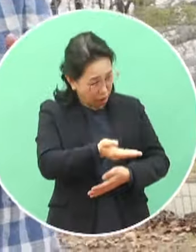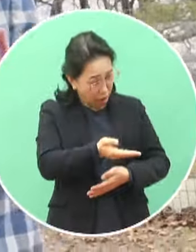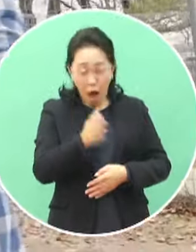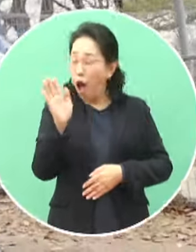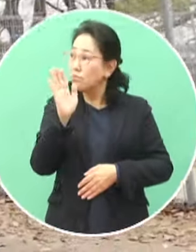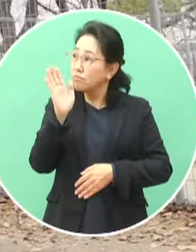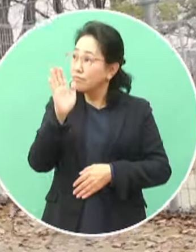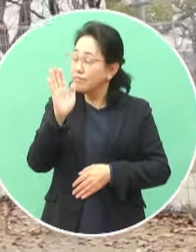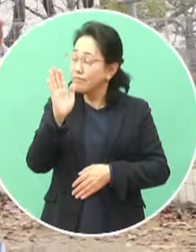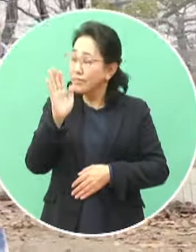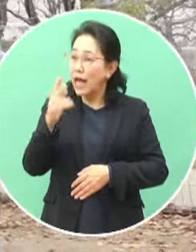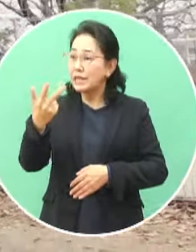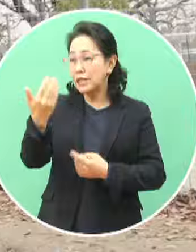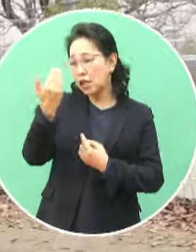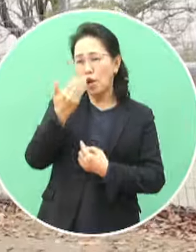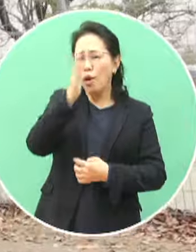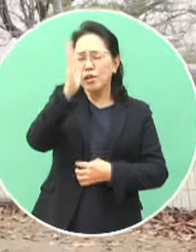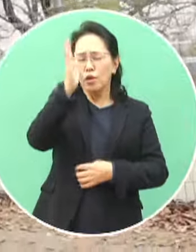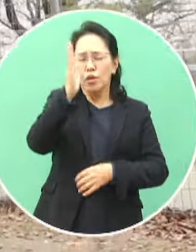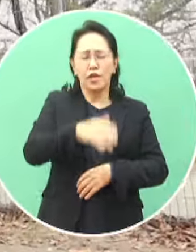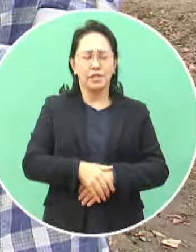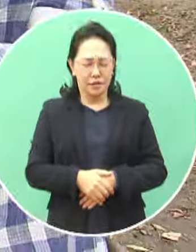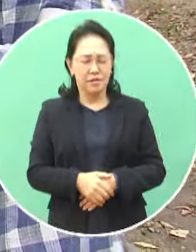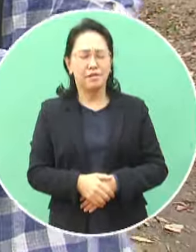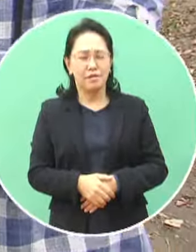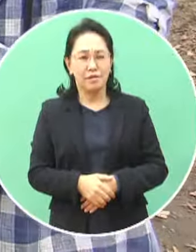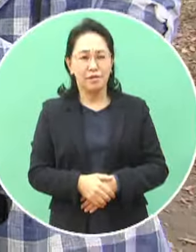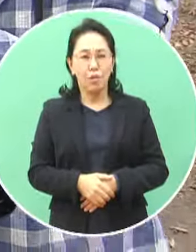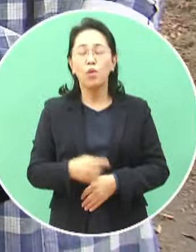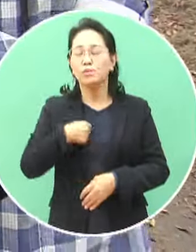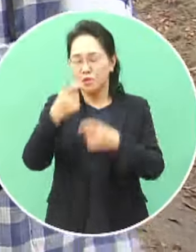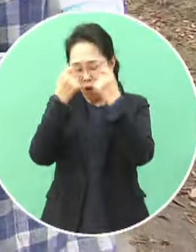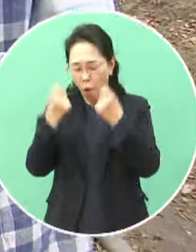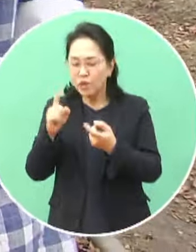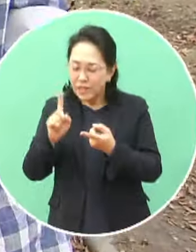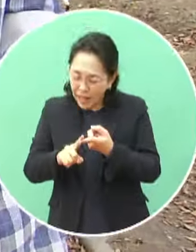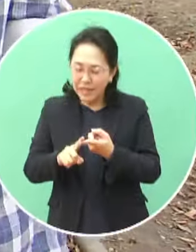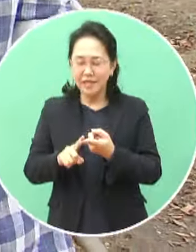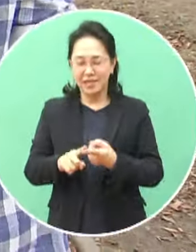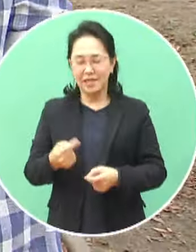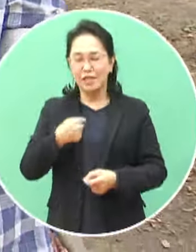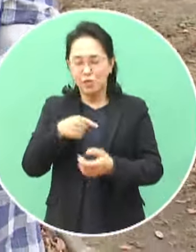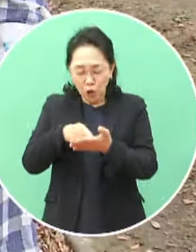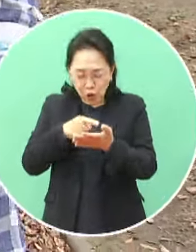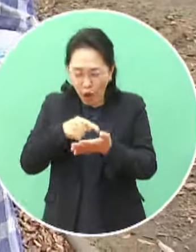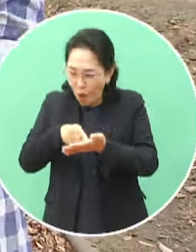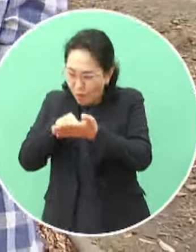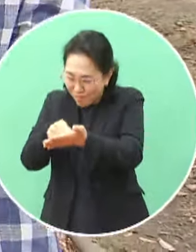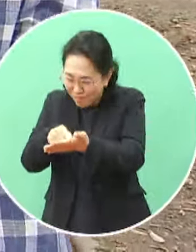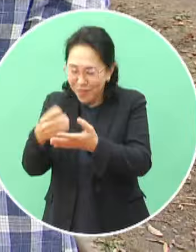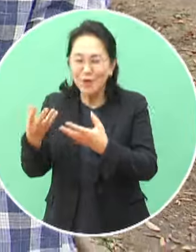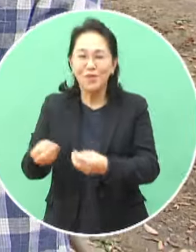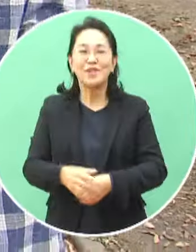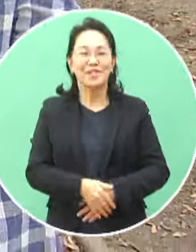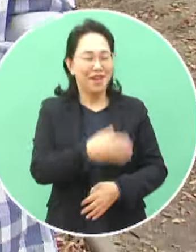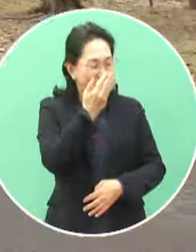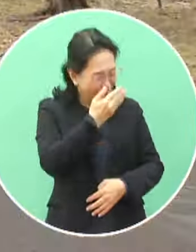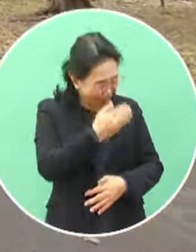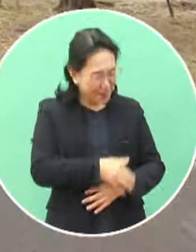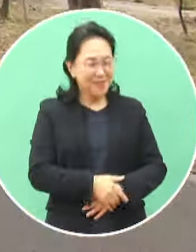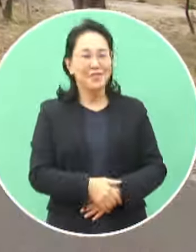でも市からお願いされてるわけじゃなく、はい、めちゃめちゃ個人的に自分のスマホからしました。 そうなんです